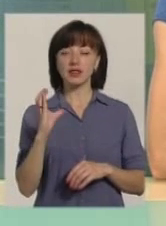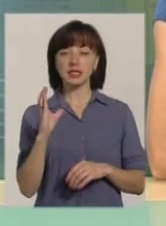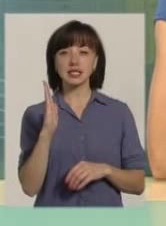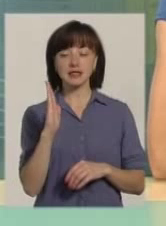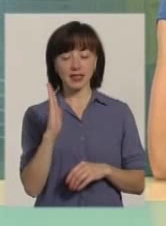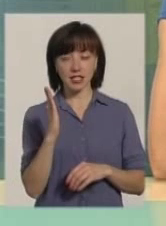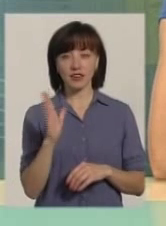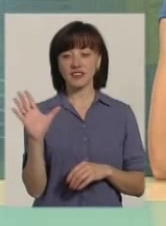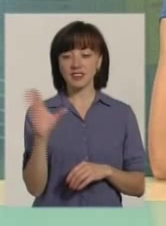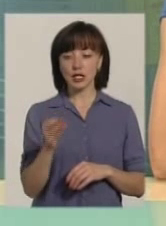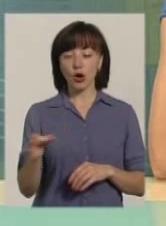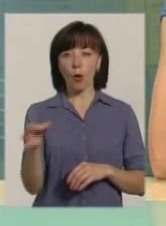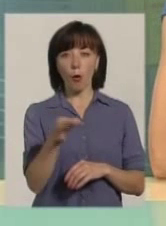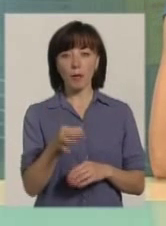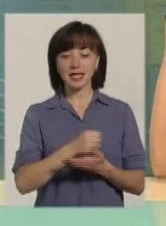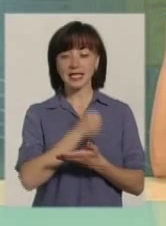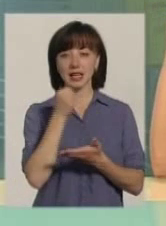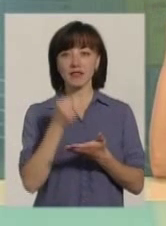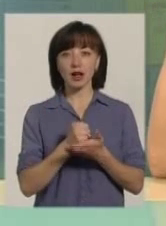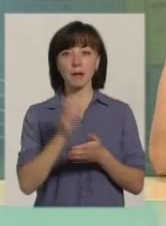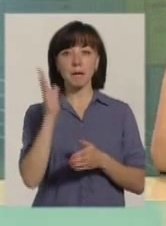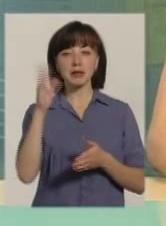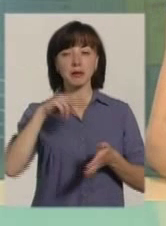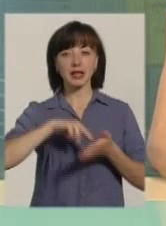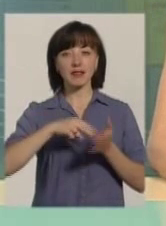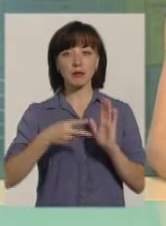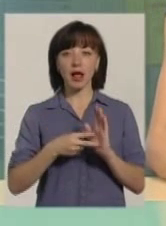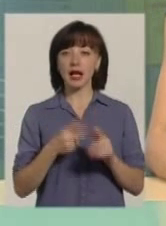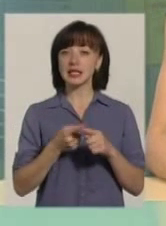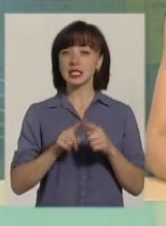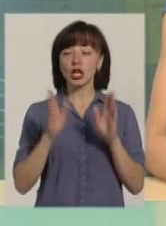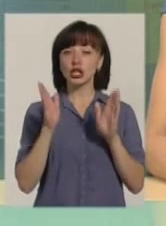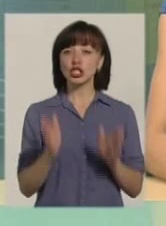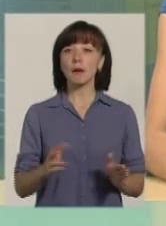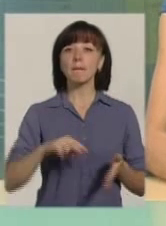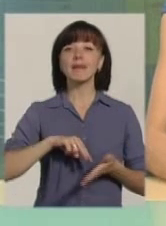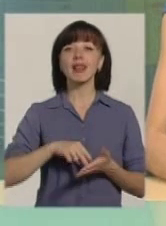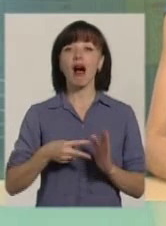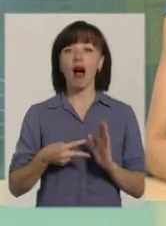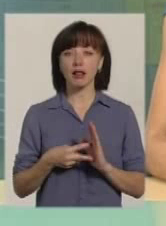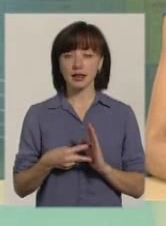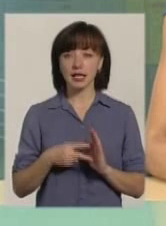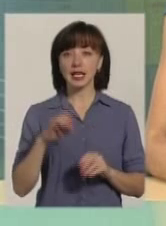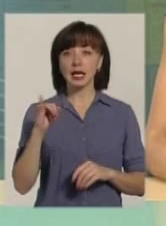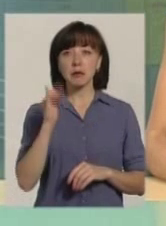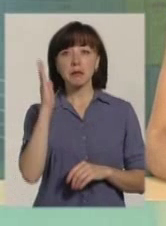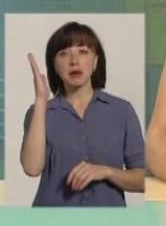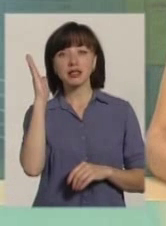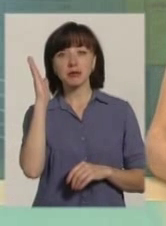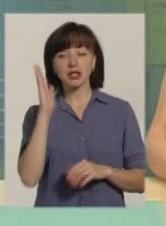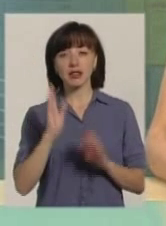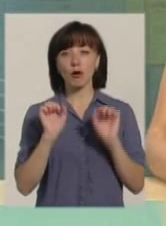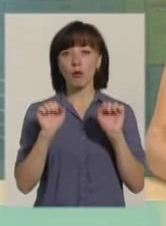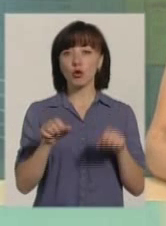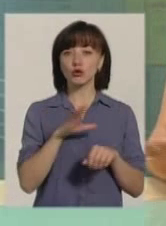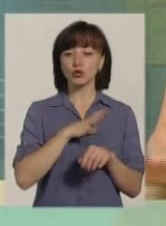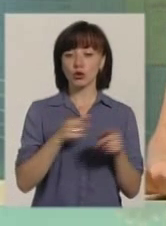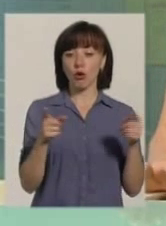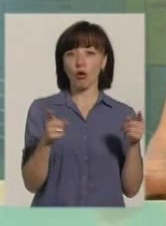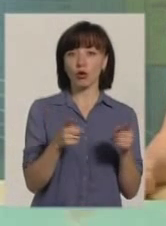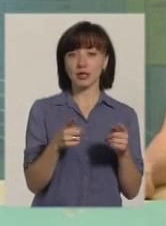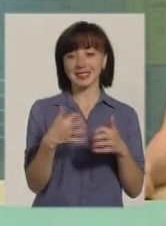перспективні плани добровільного об'єднання громад, але це лише план. І перспектива може бути як